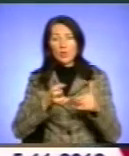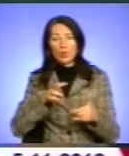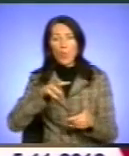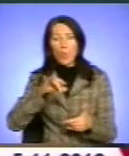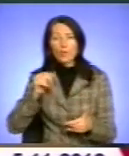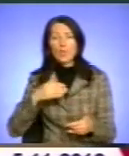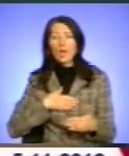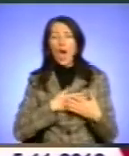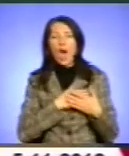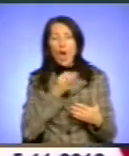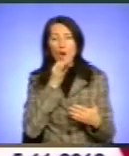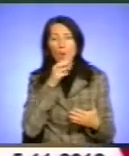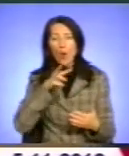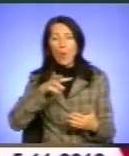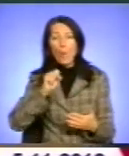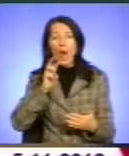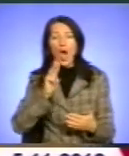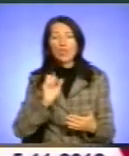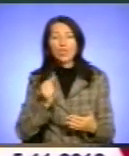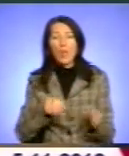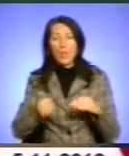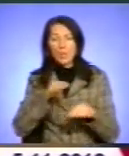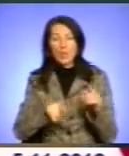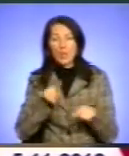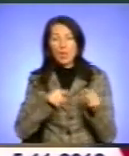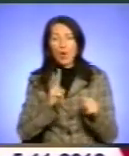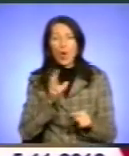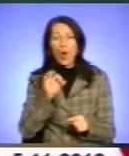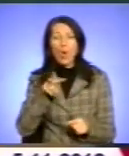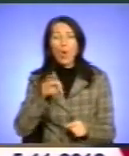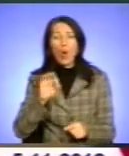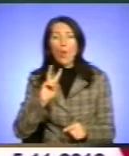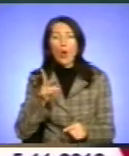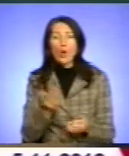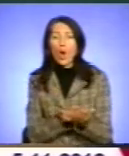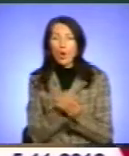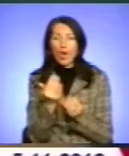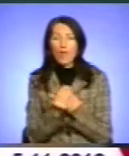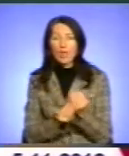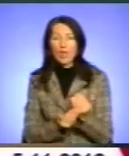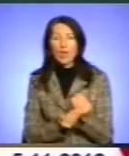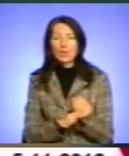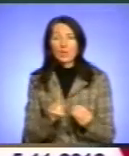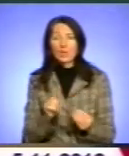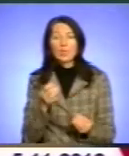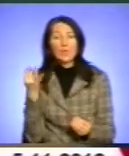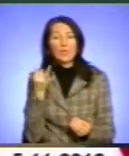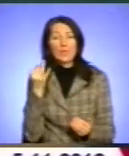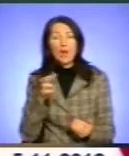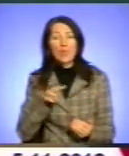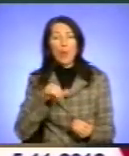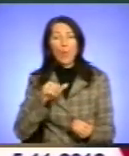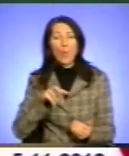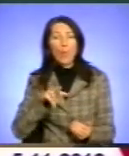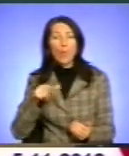і Медведь, Рівку, Колобок, Рукавичку. А чим цікаві мультфільми? Чому ти